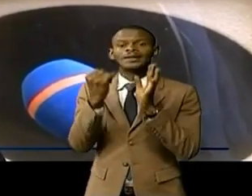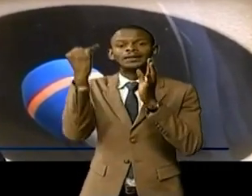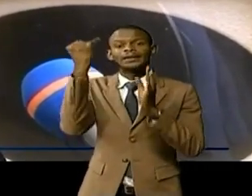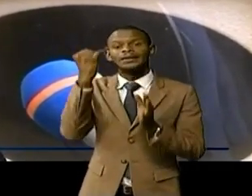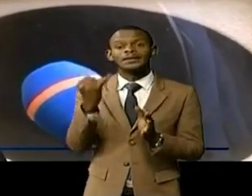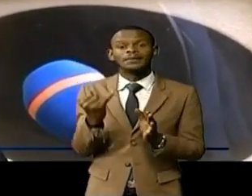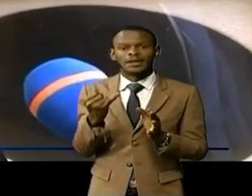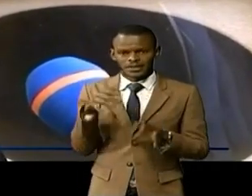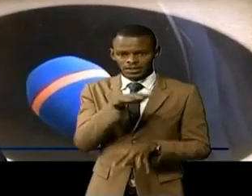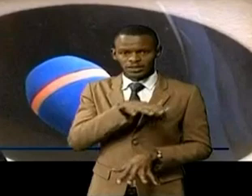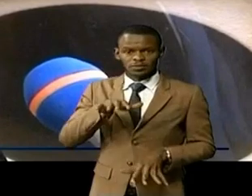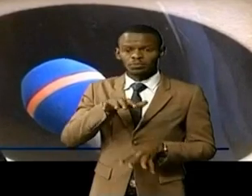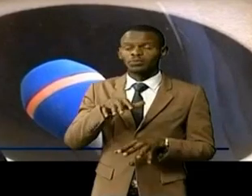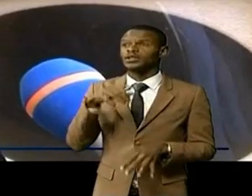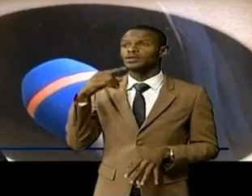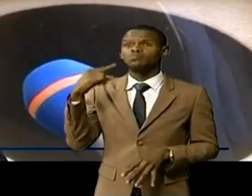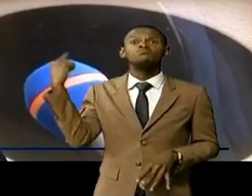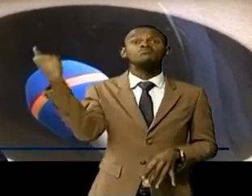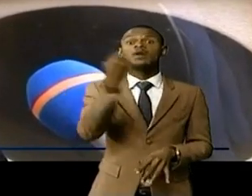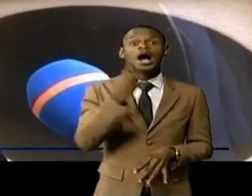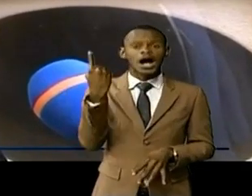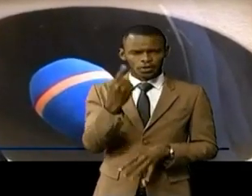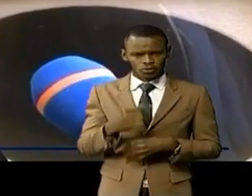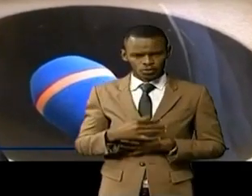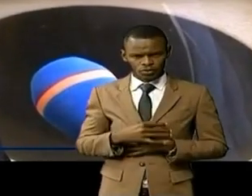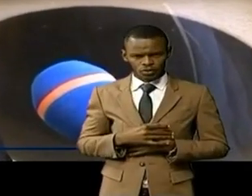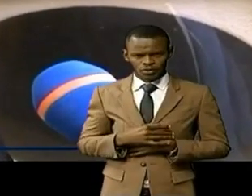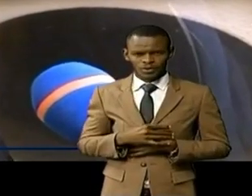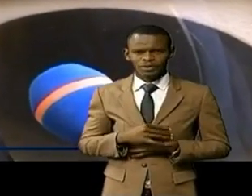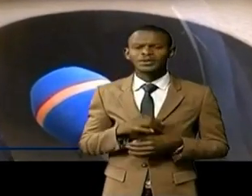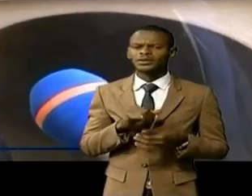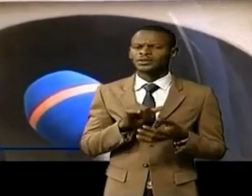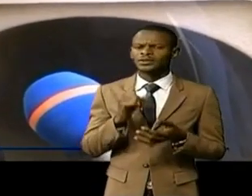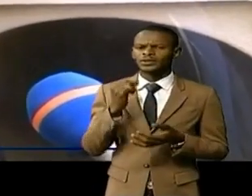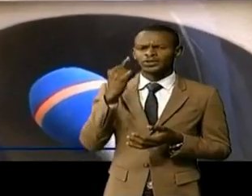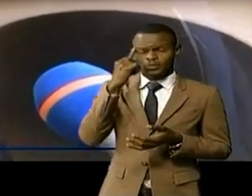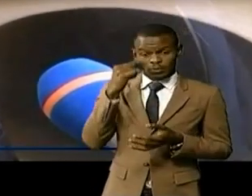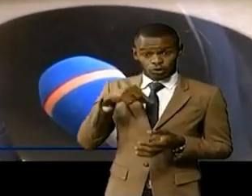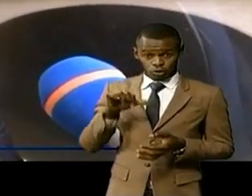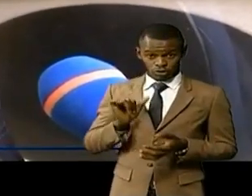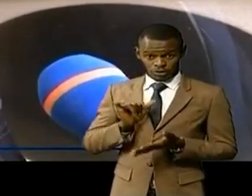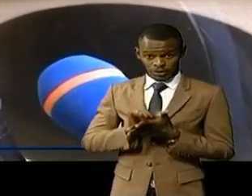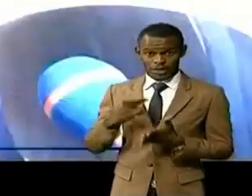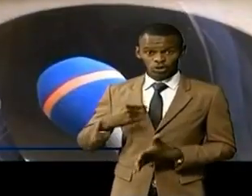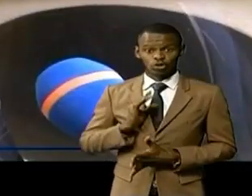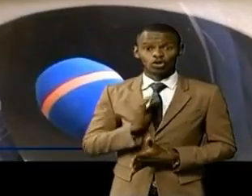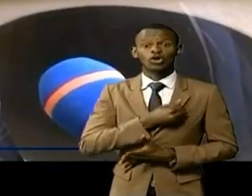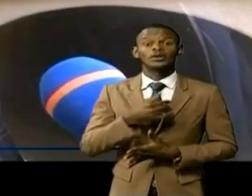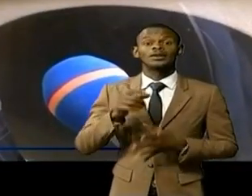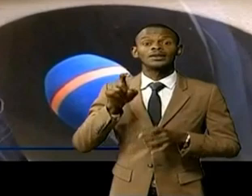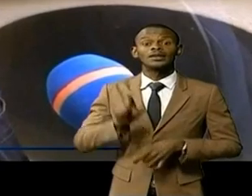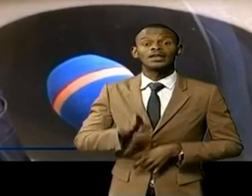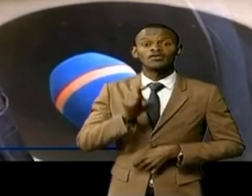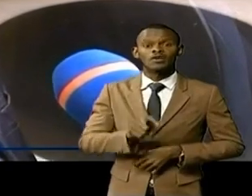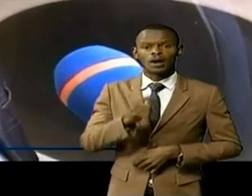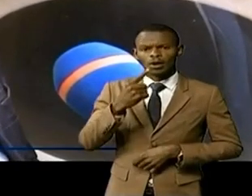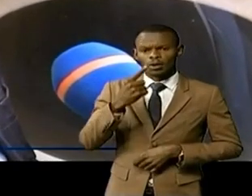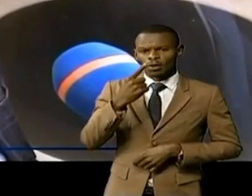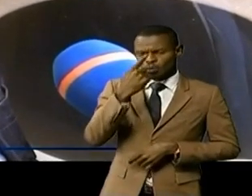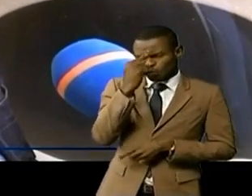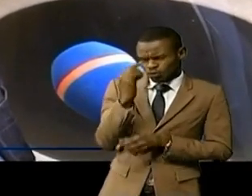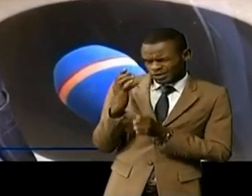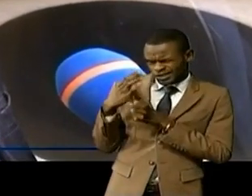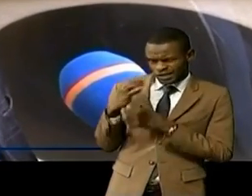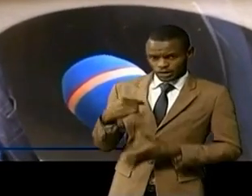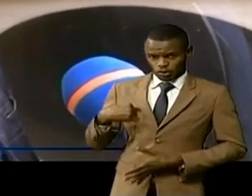qu'il était de notre devoir pour ce qui nous concernait. À partir du moment où nous savions que nous avions un